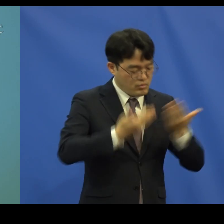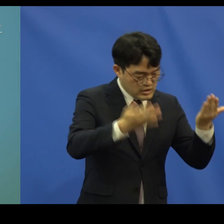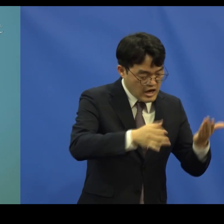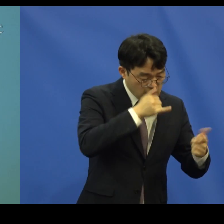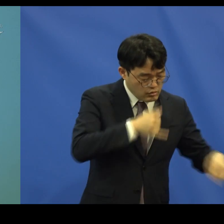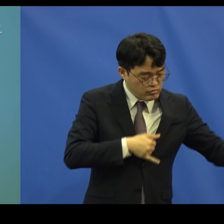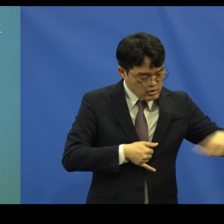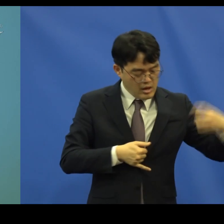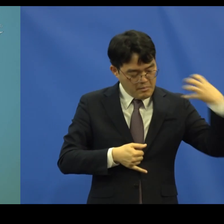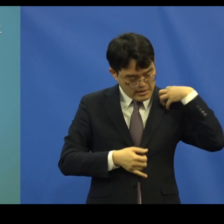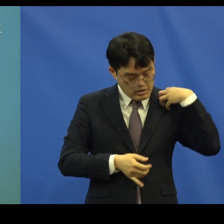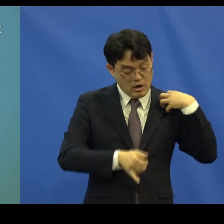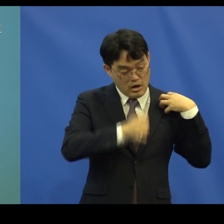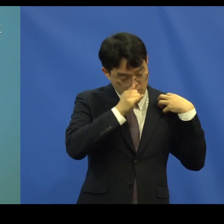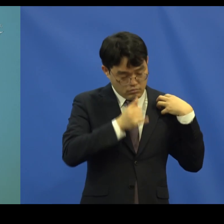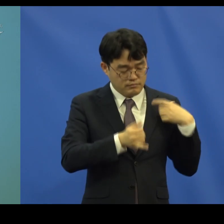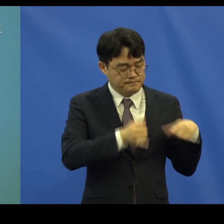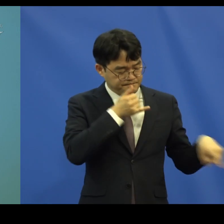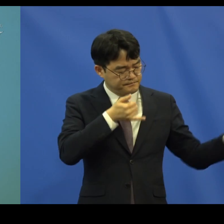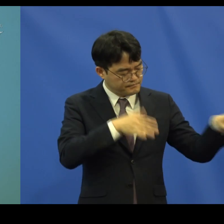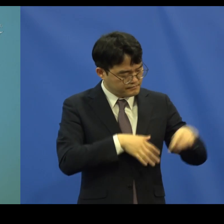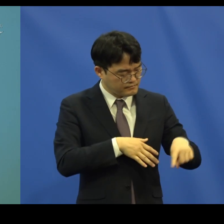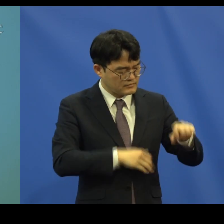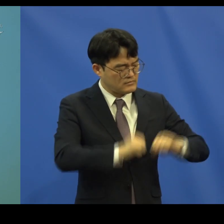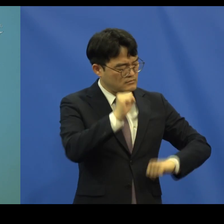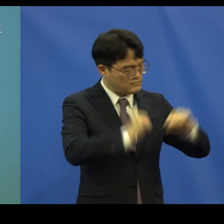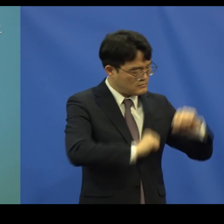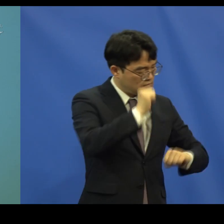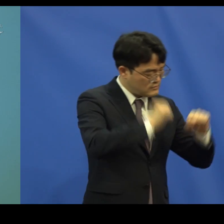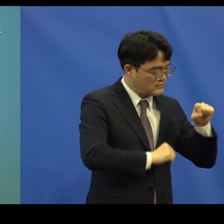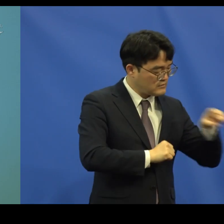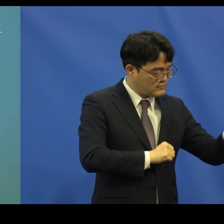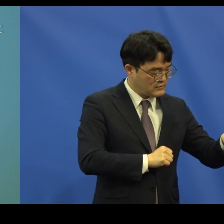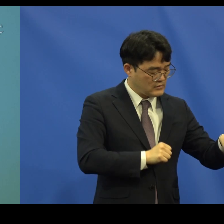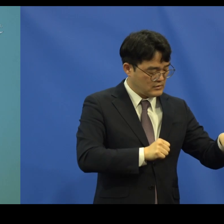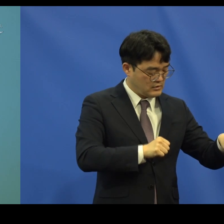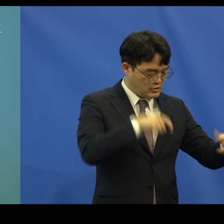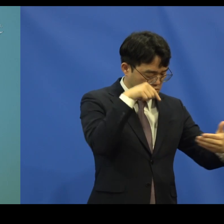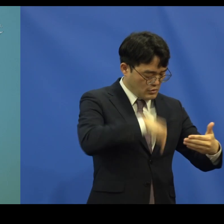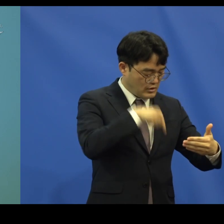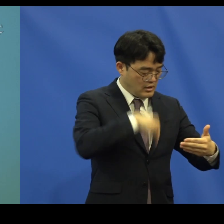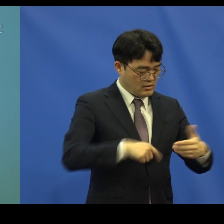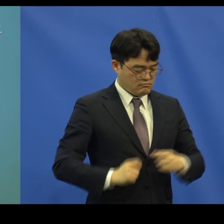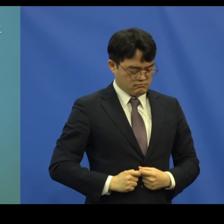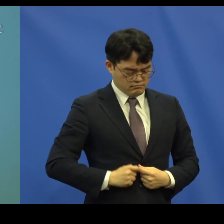했는데 그 행위에 온전함이 없었다. 그 말은